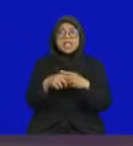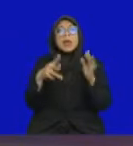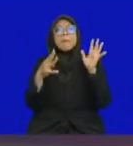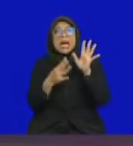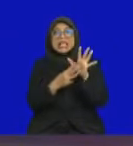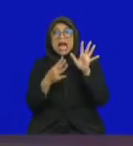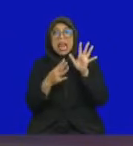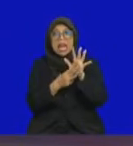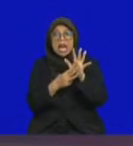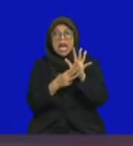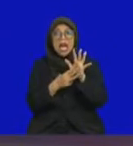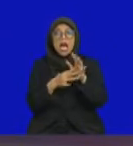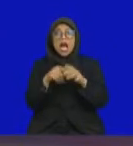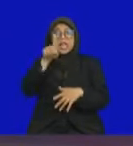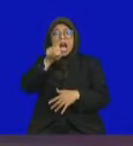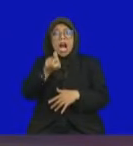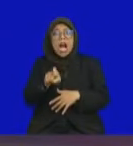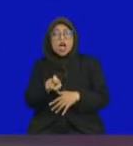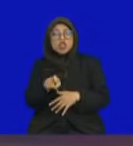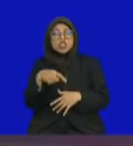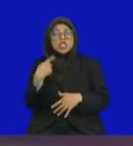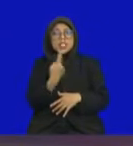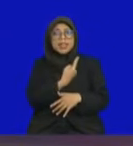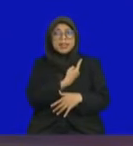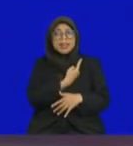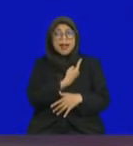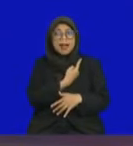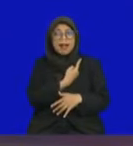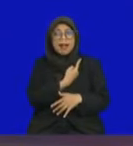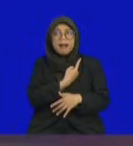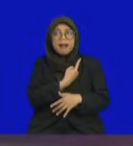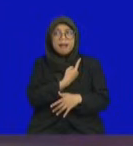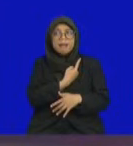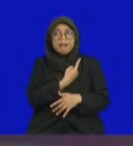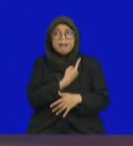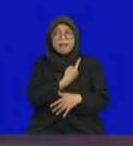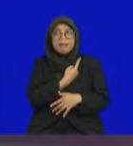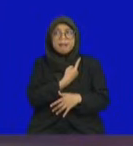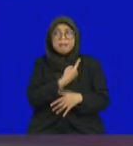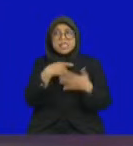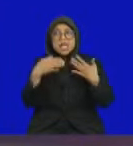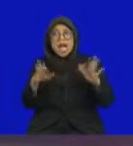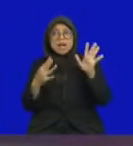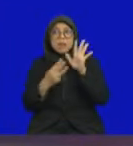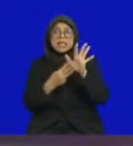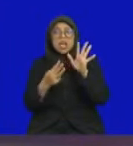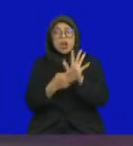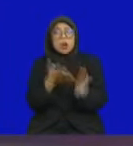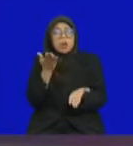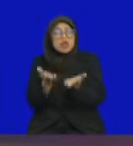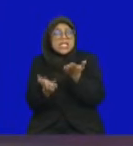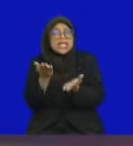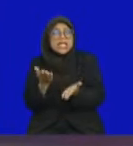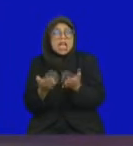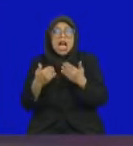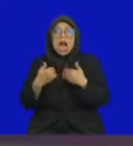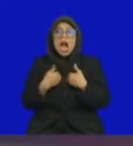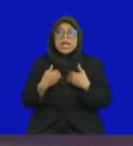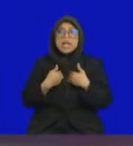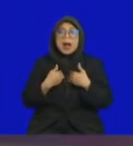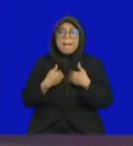problem yang harus kita atasi Dari berbagai kemungkinan terjadinya bencana